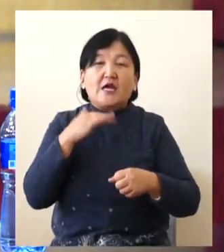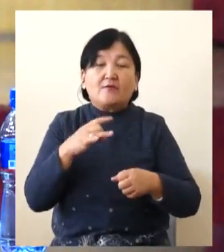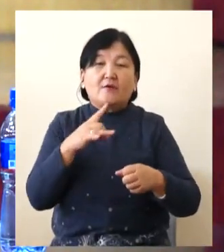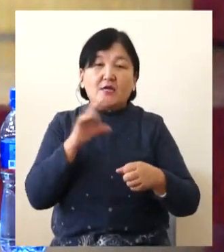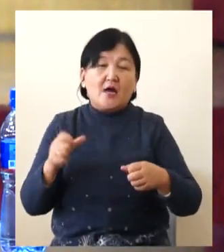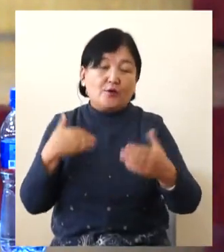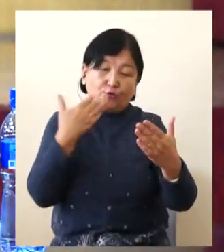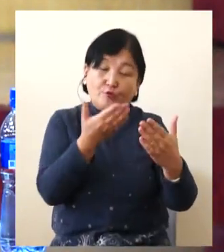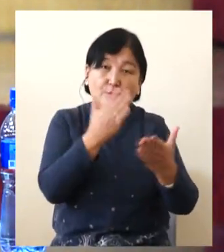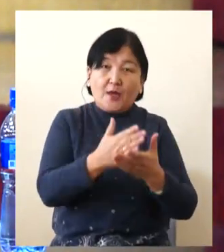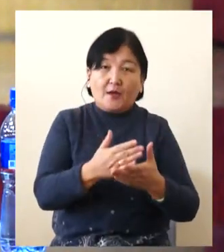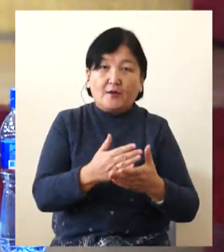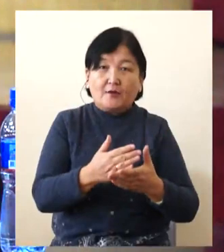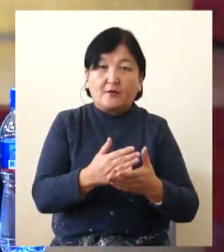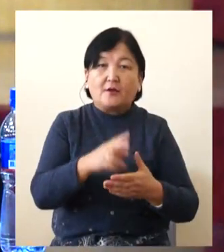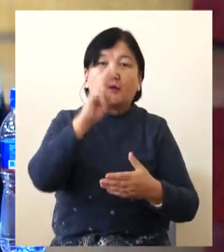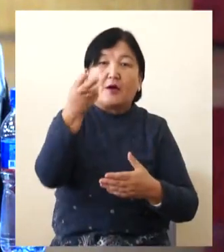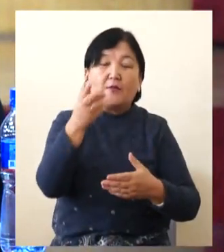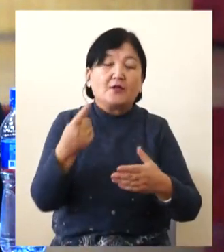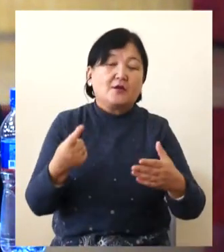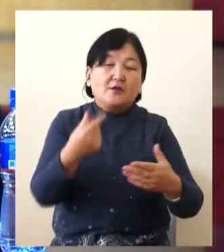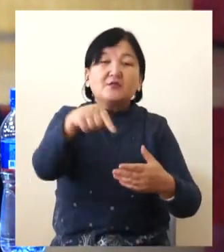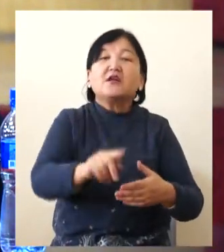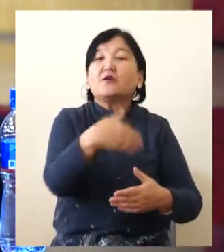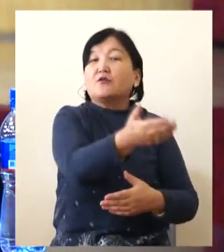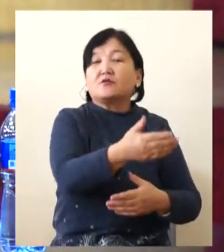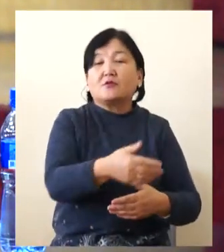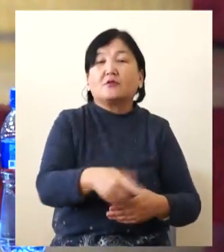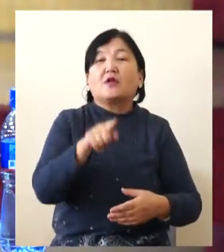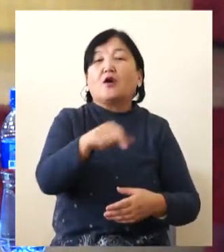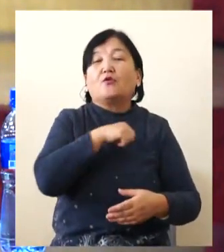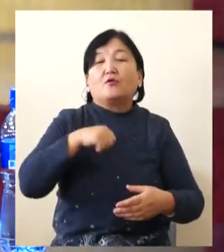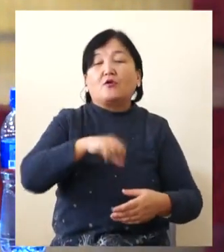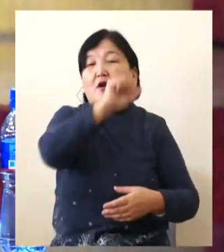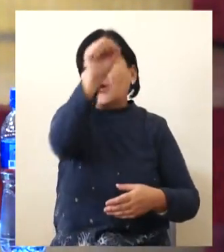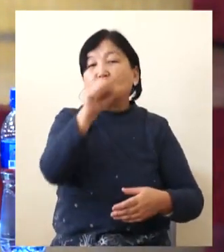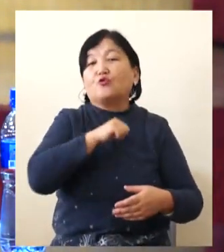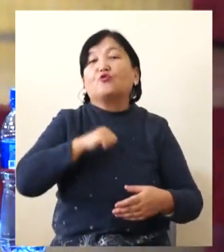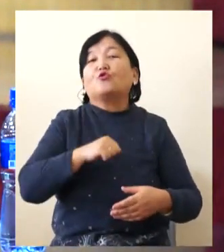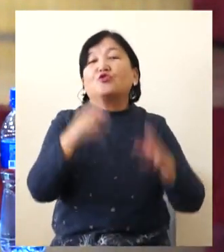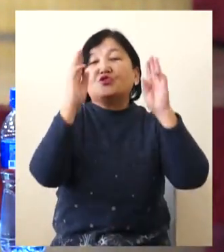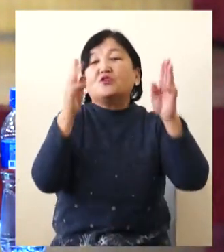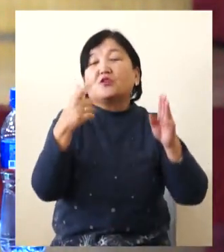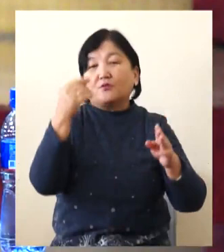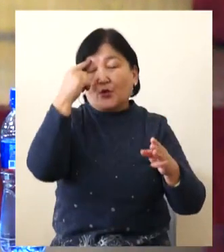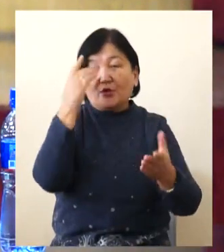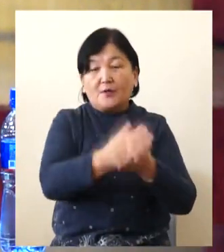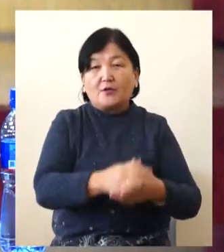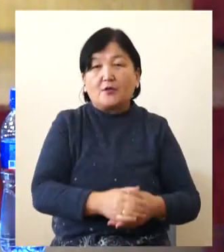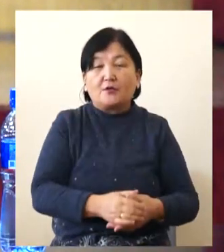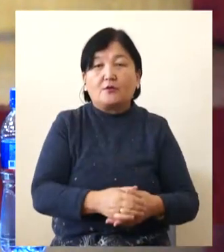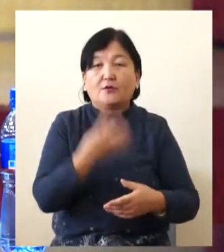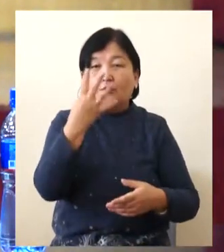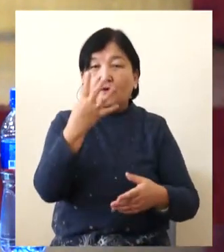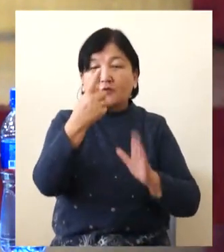хүний өмнөөс тийм. Компани цалингаа өгсөн бусад нь таниас уу. Америкийн иргэн хүн 4 сарын 1 гэхэд татварынхаа